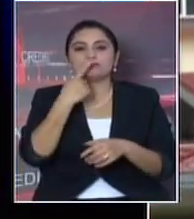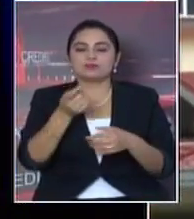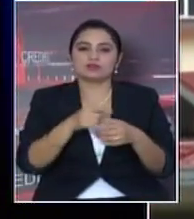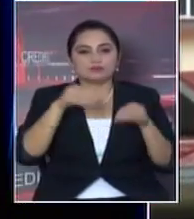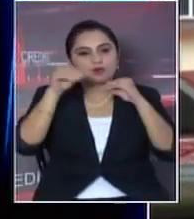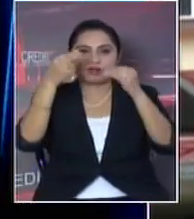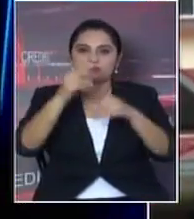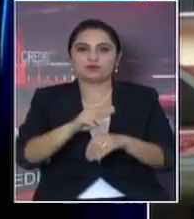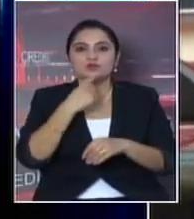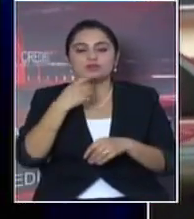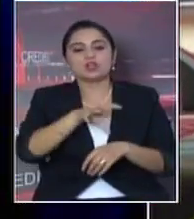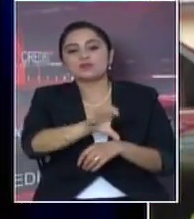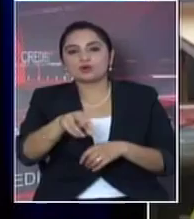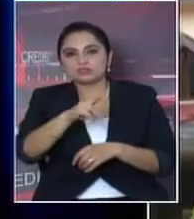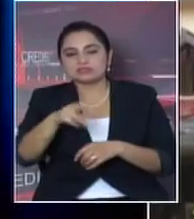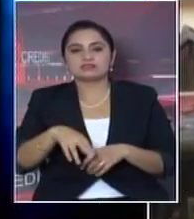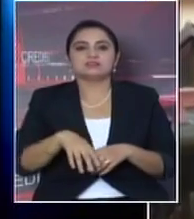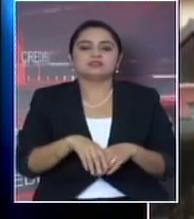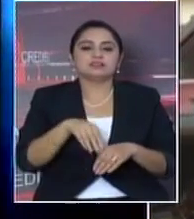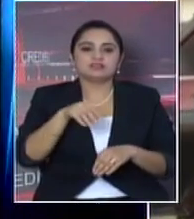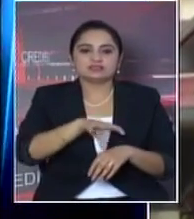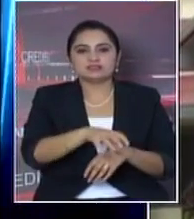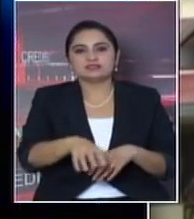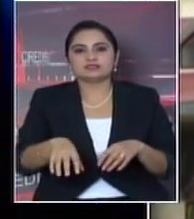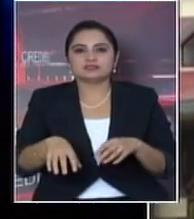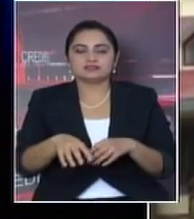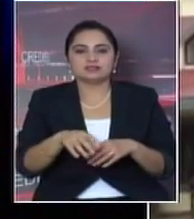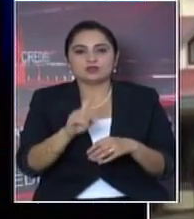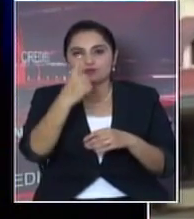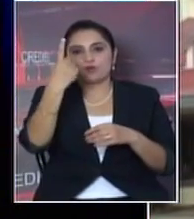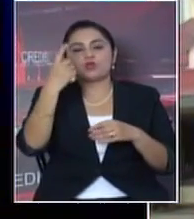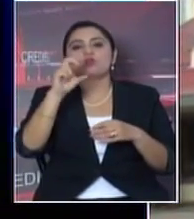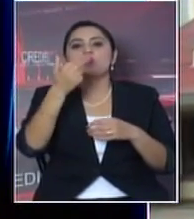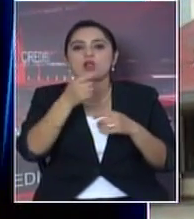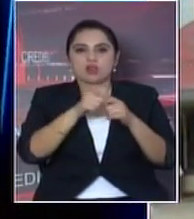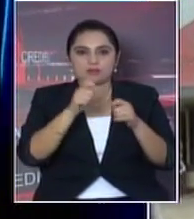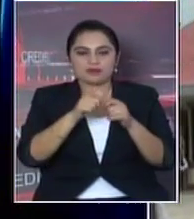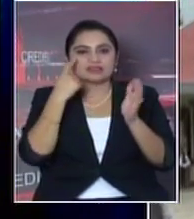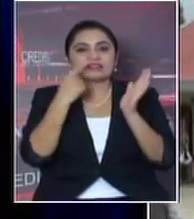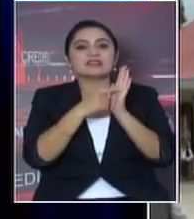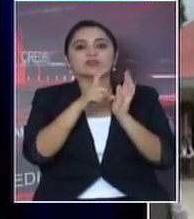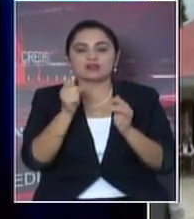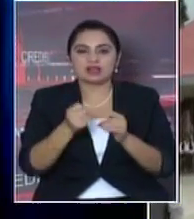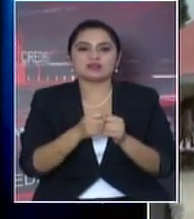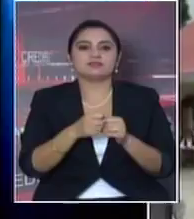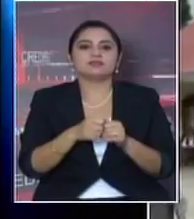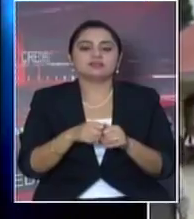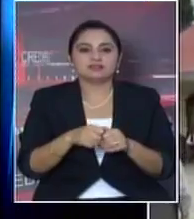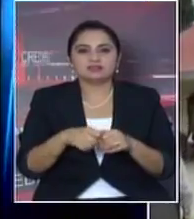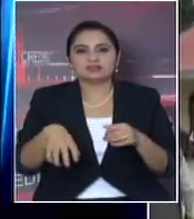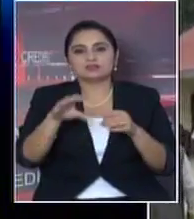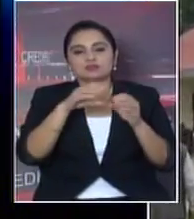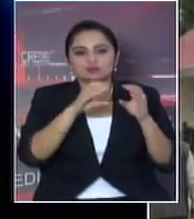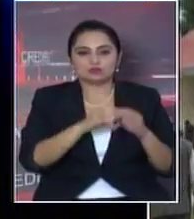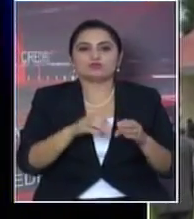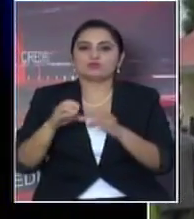भएकाले प्रदेश र स्थानीय तहमा पनि एमाले नै पहिलो दल बन्ने देखिएकाले विवाद र गुट